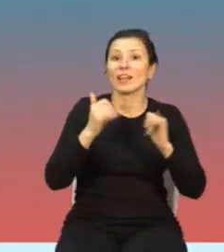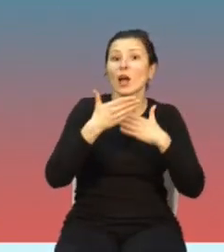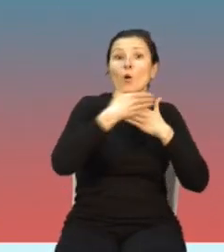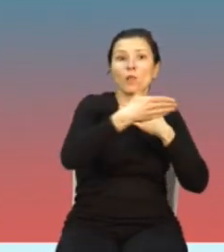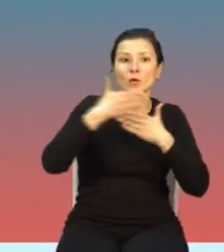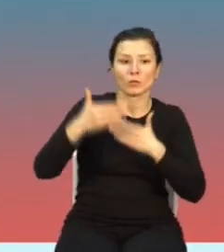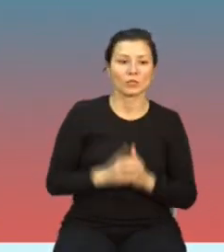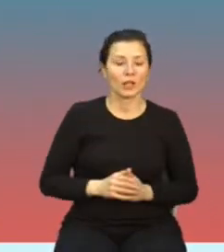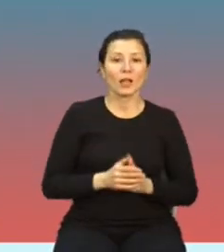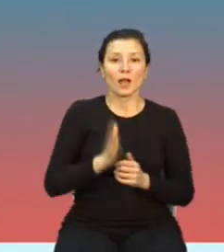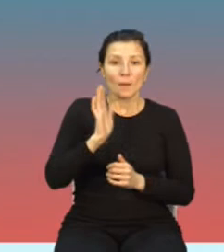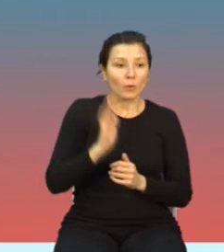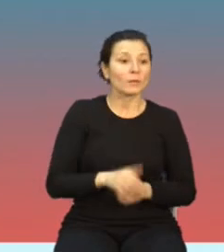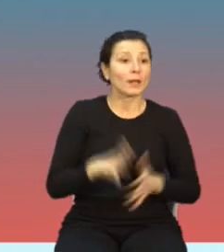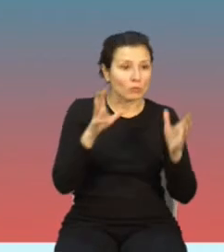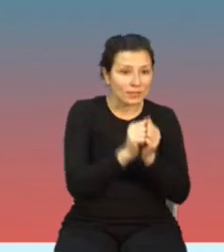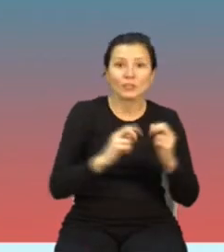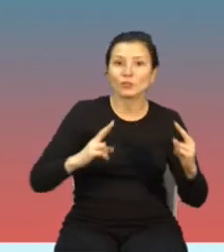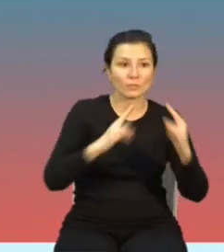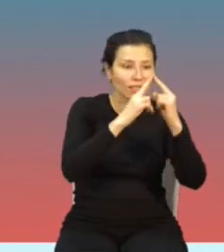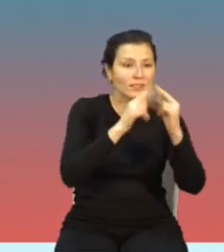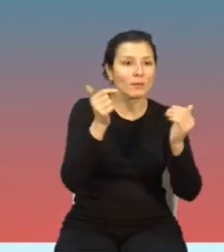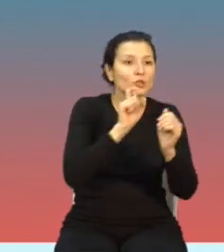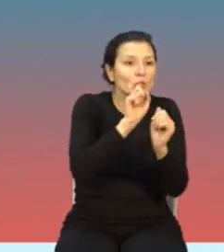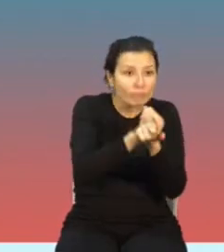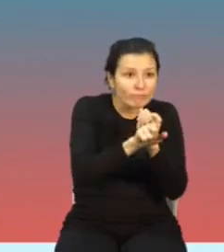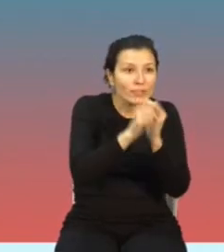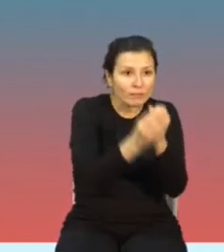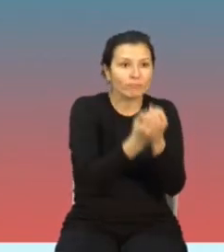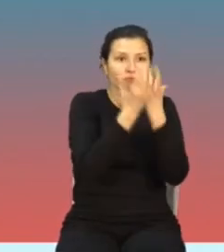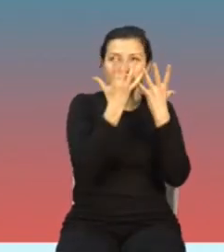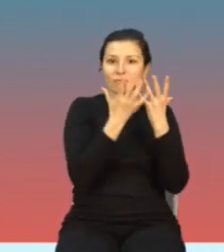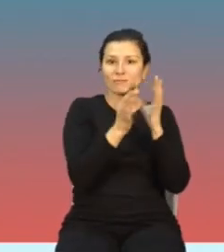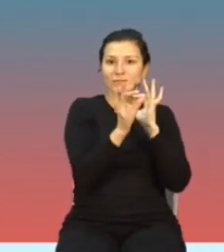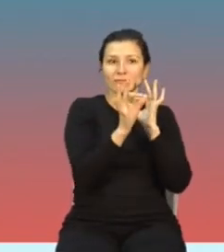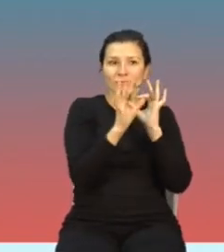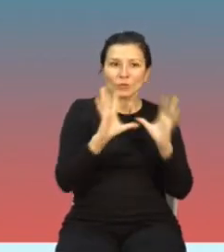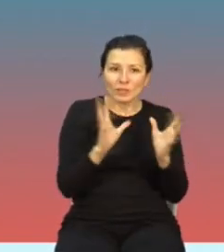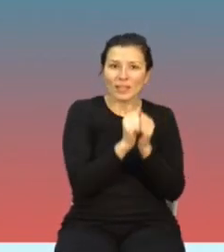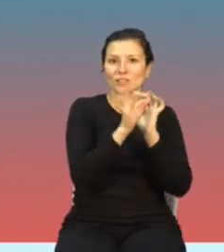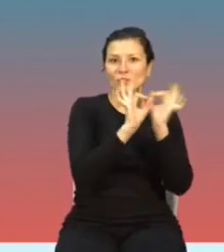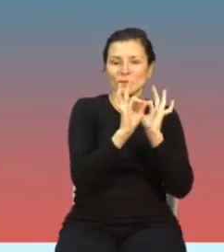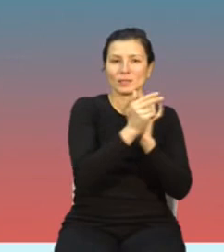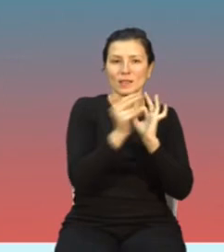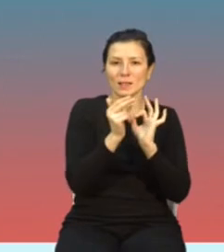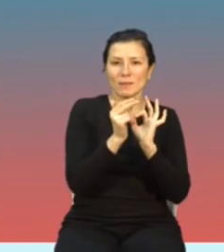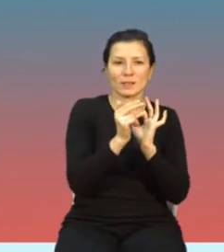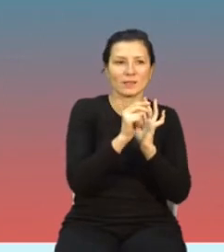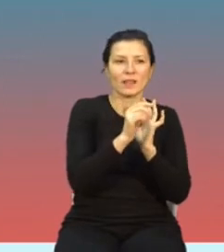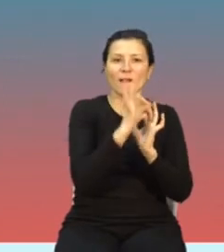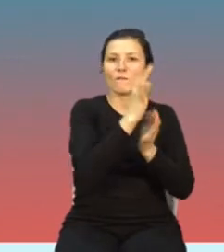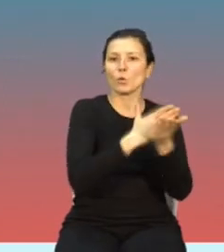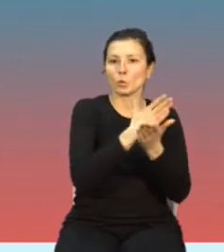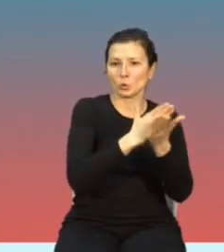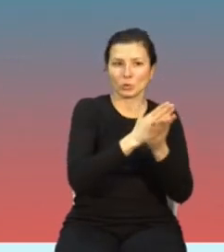wybrać stację bazową i pozyskać informacje dotyczące usług świadczonych przez daną stację